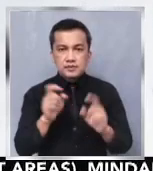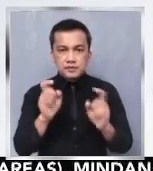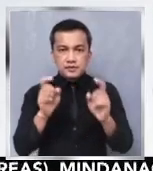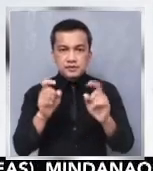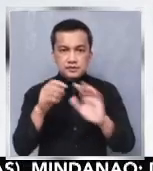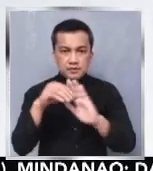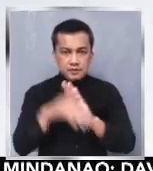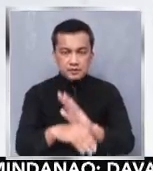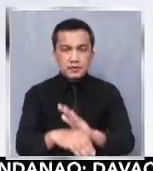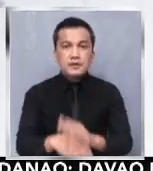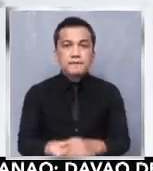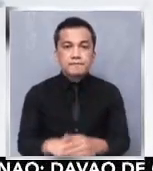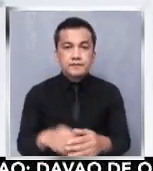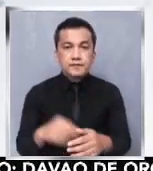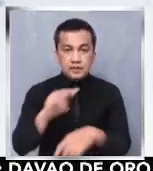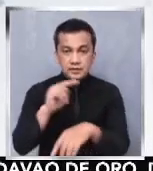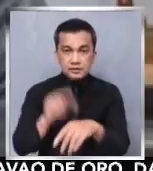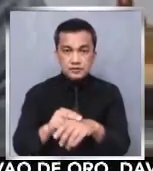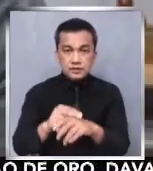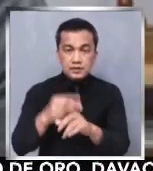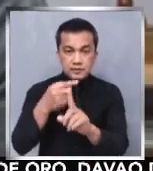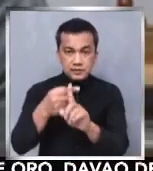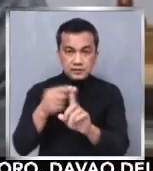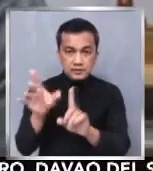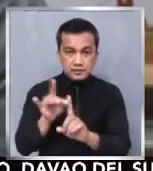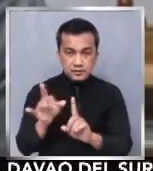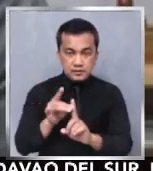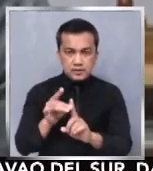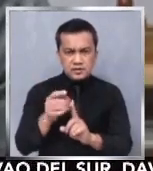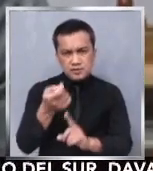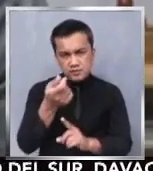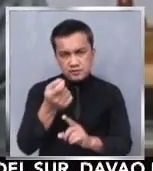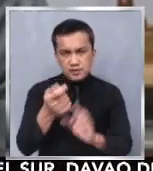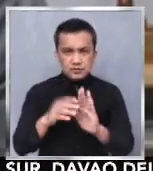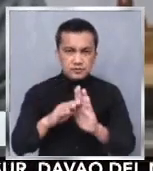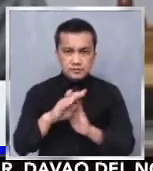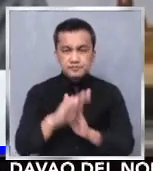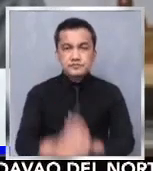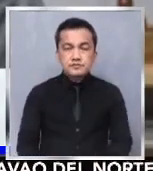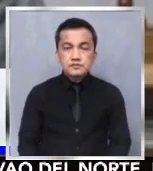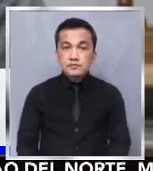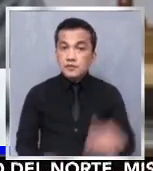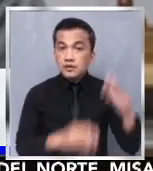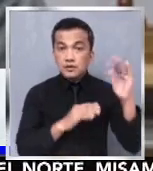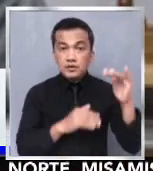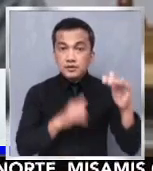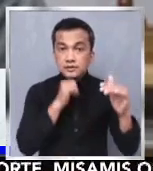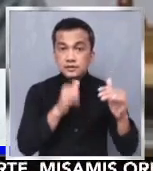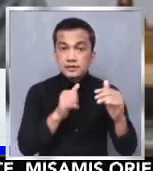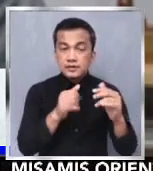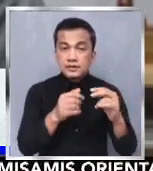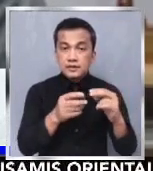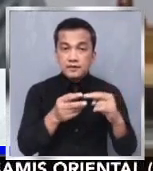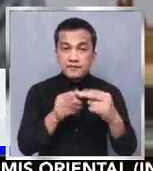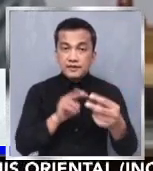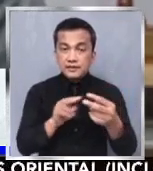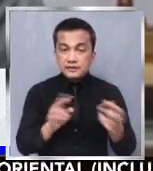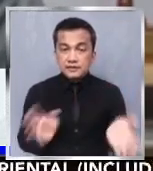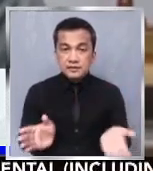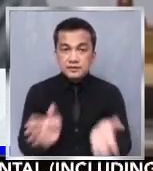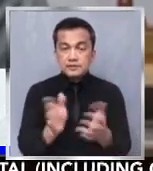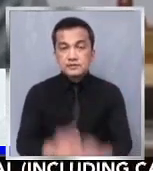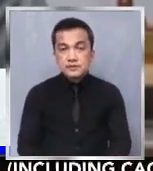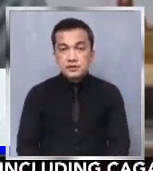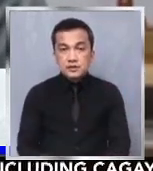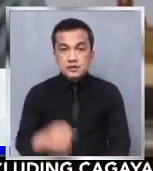national positivity rate bahagyaring tumaas. So hopefully it is not variant driven. If we need to observe,